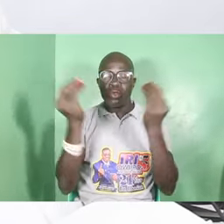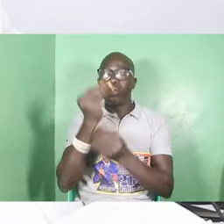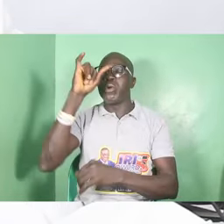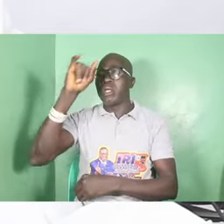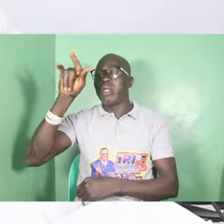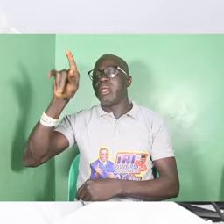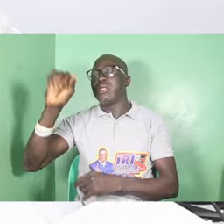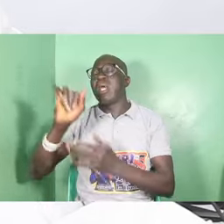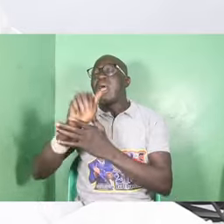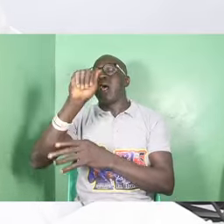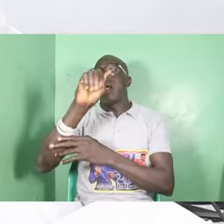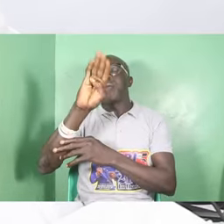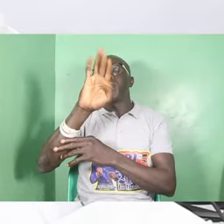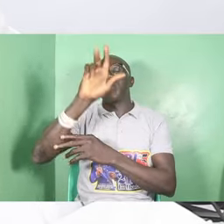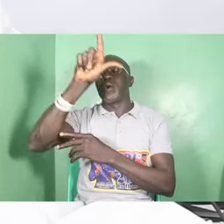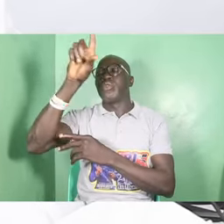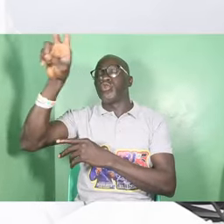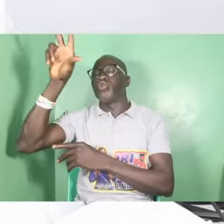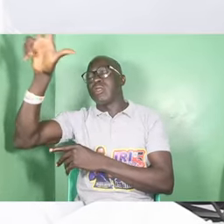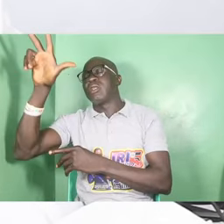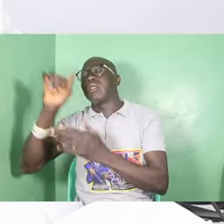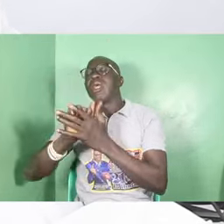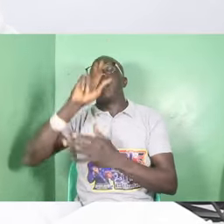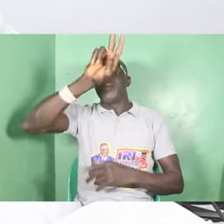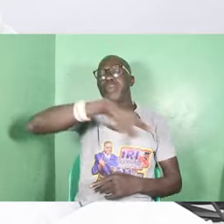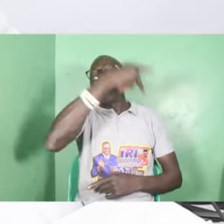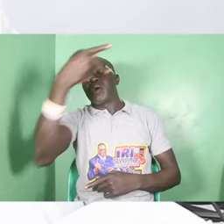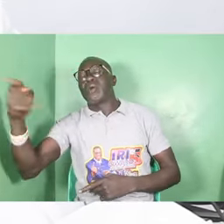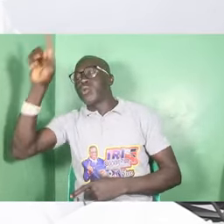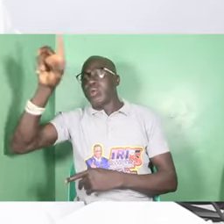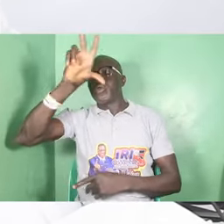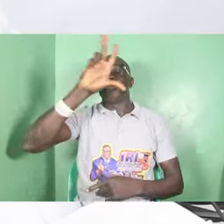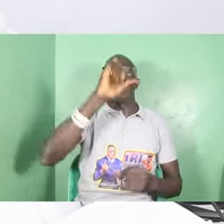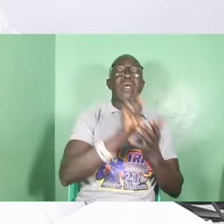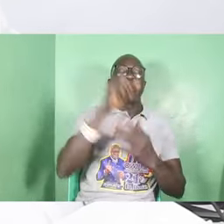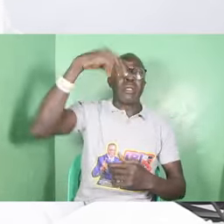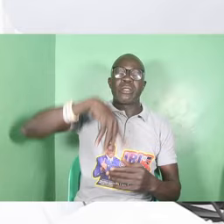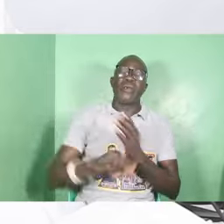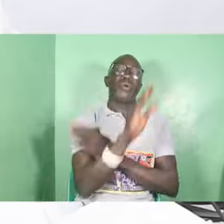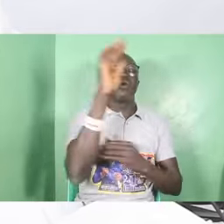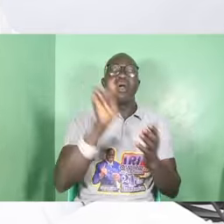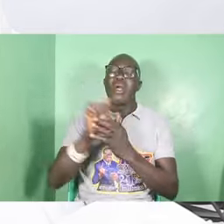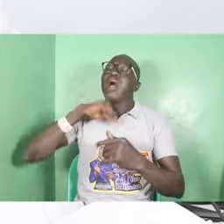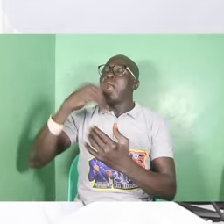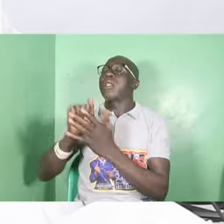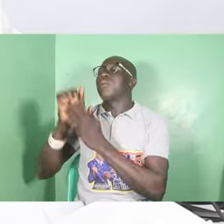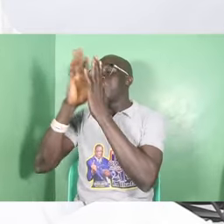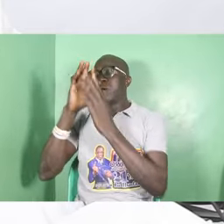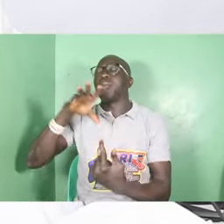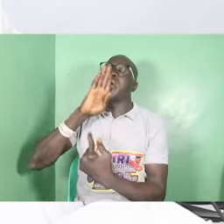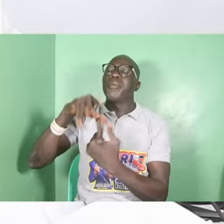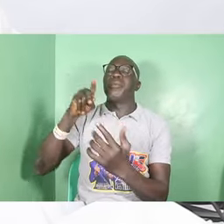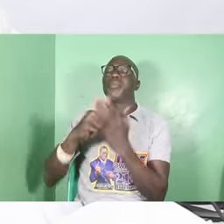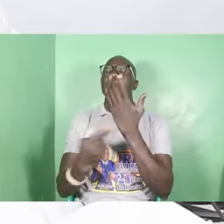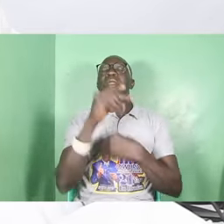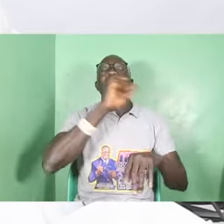Ilésà. Ilésà. Abẹ́òkúta 123. Abẹ́òkúta 123. Port Harcourt 123.